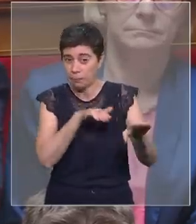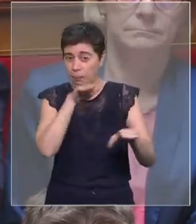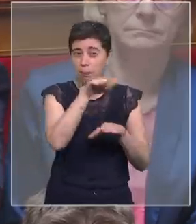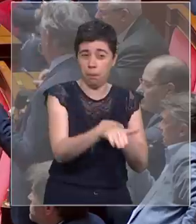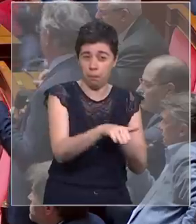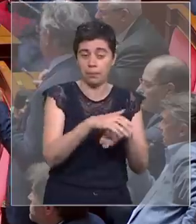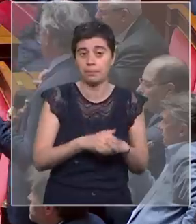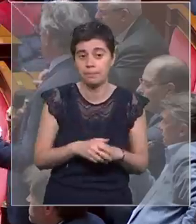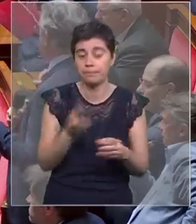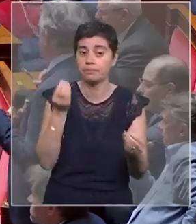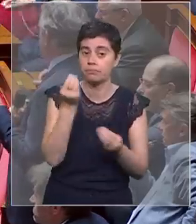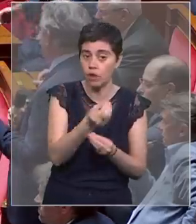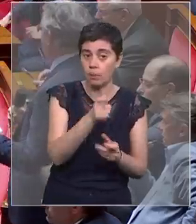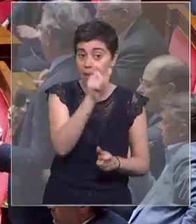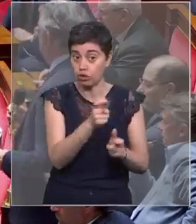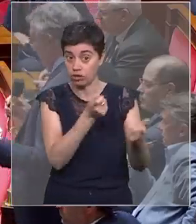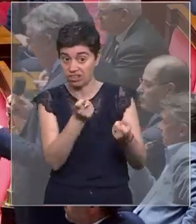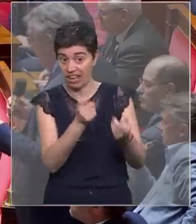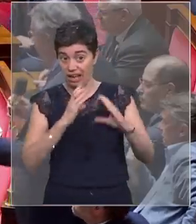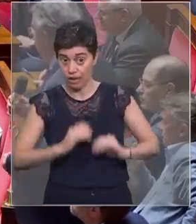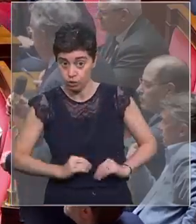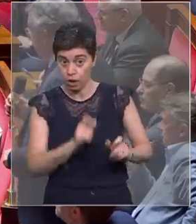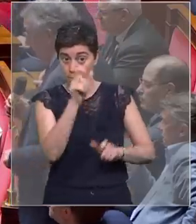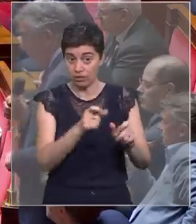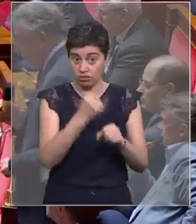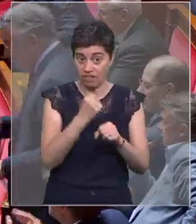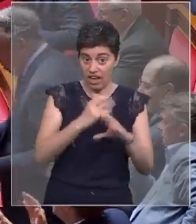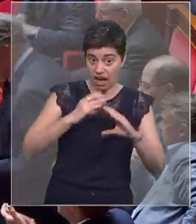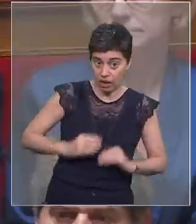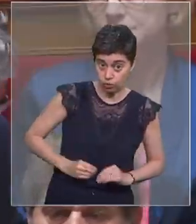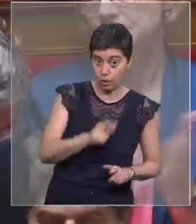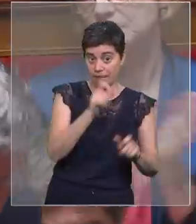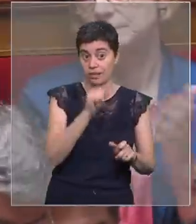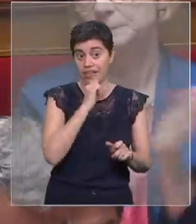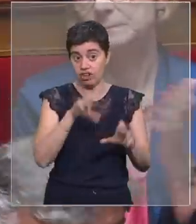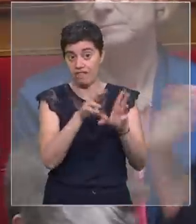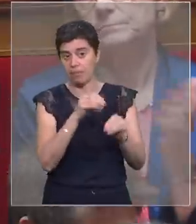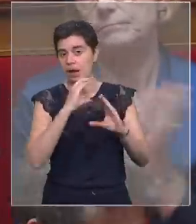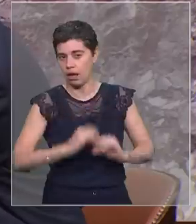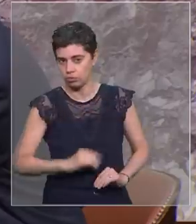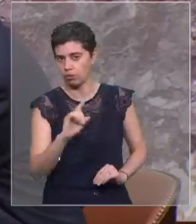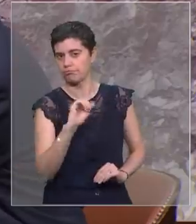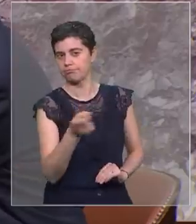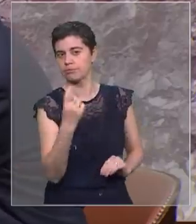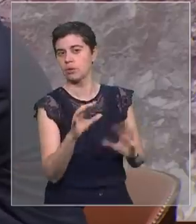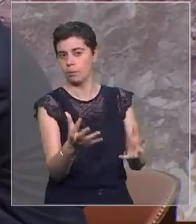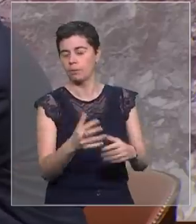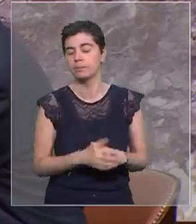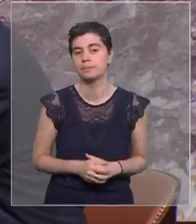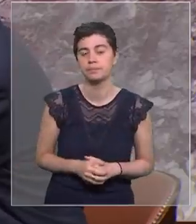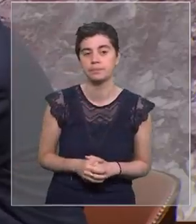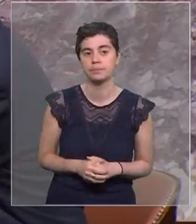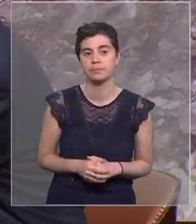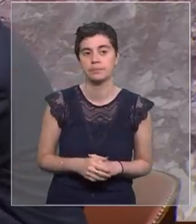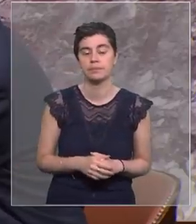précédent, rassurer leurs gestionnaires, leur personnel, les aînés et leurs familles. Je vous remercie, mon